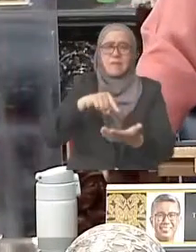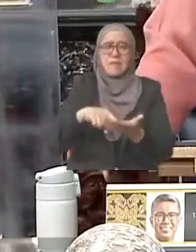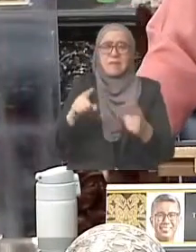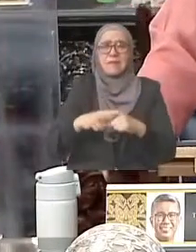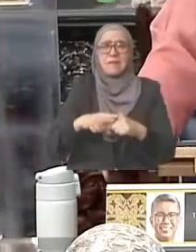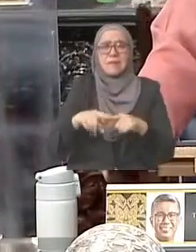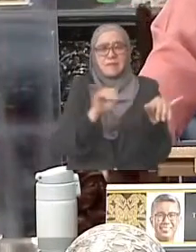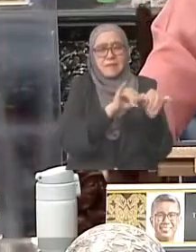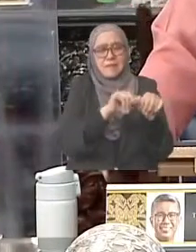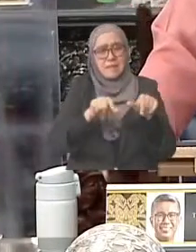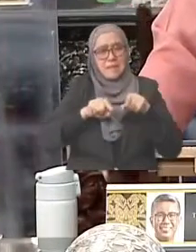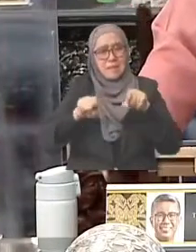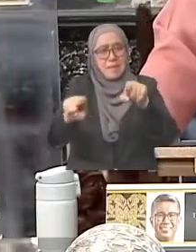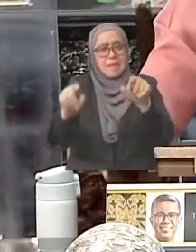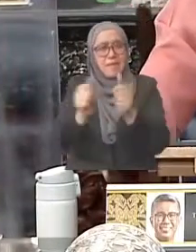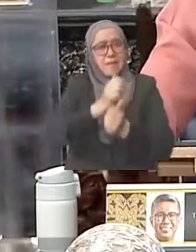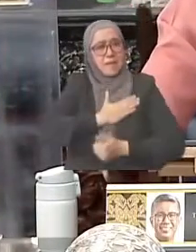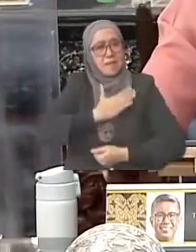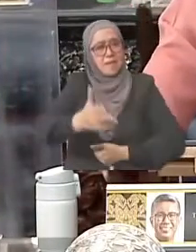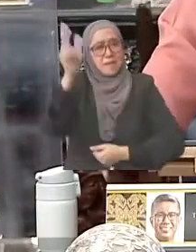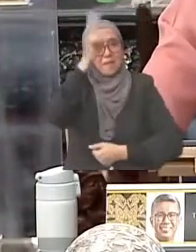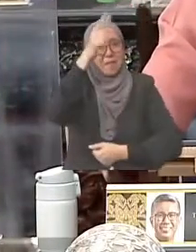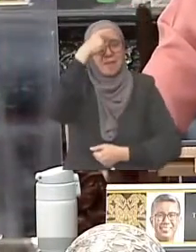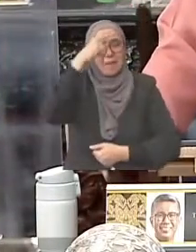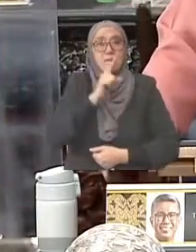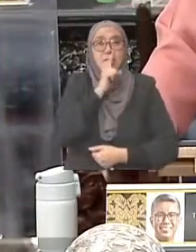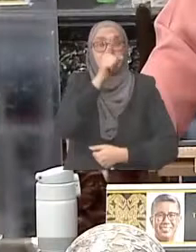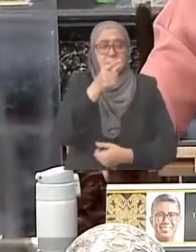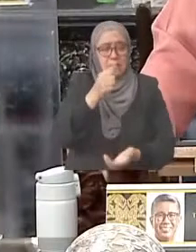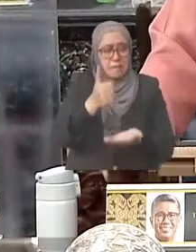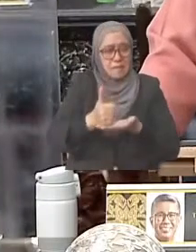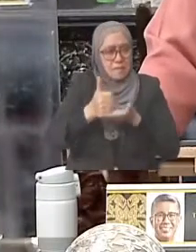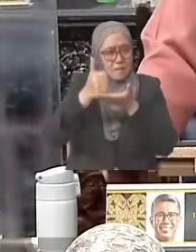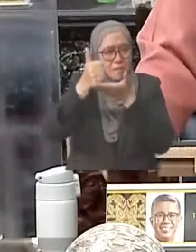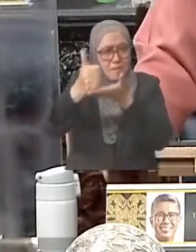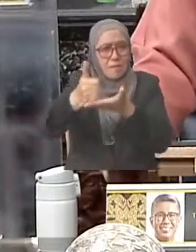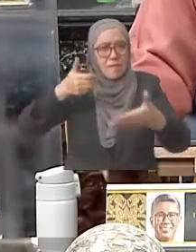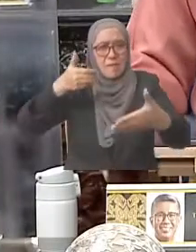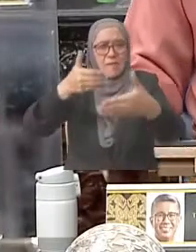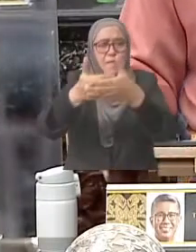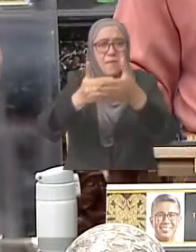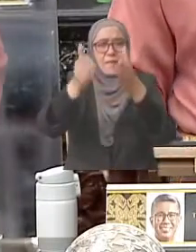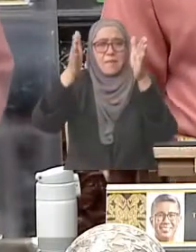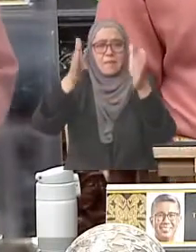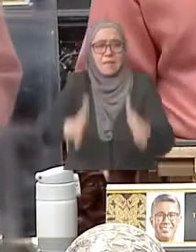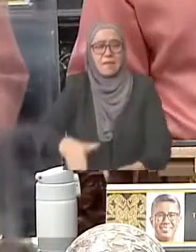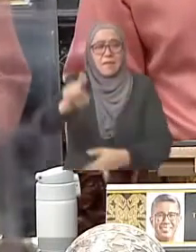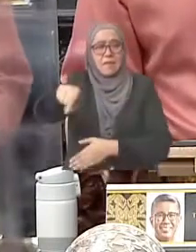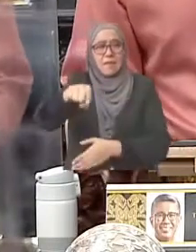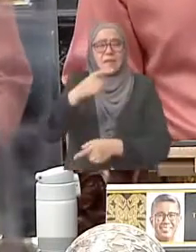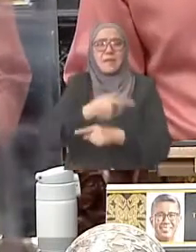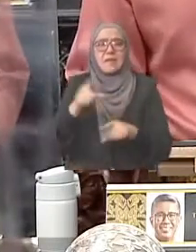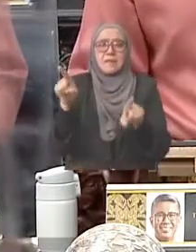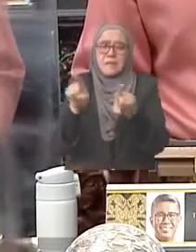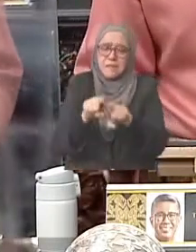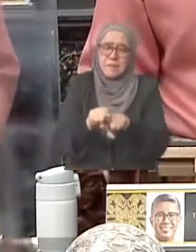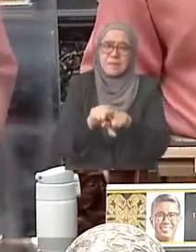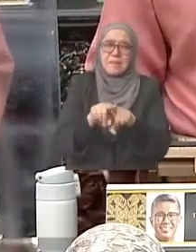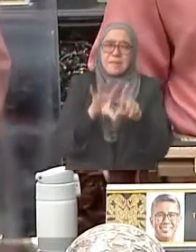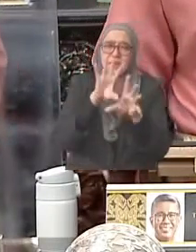untuk memastikan bantuan yang sampai ke tangan mereka yang memerlukan turut mengambil kiri kenaikan kos Sara hidup semasa